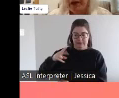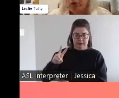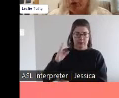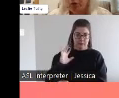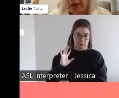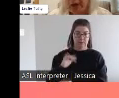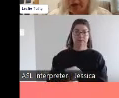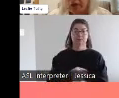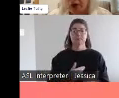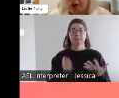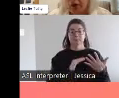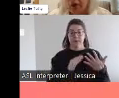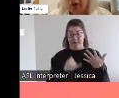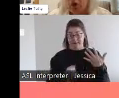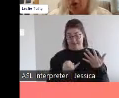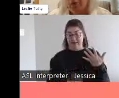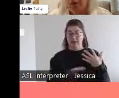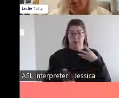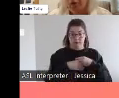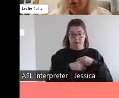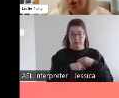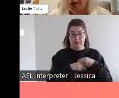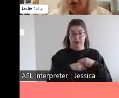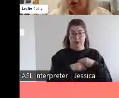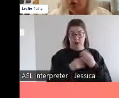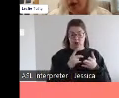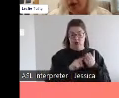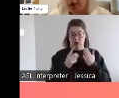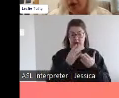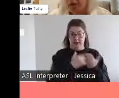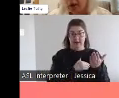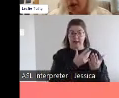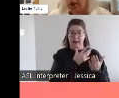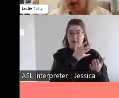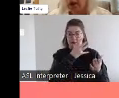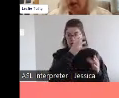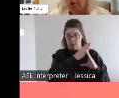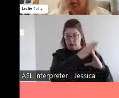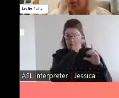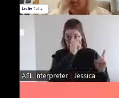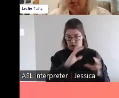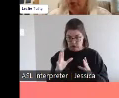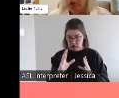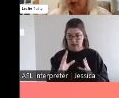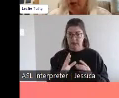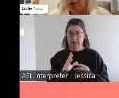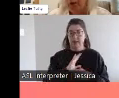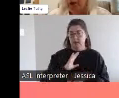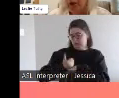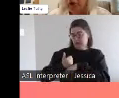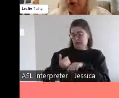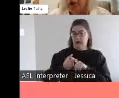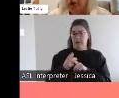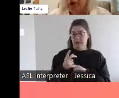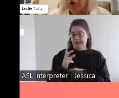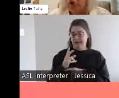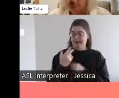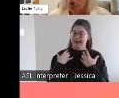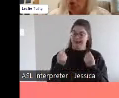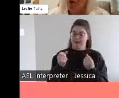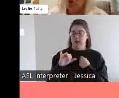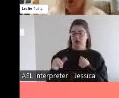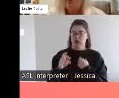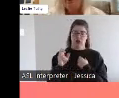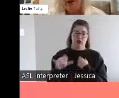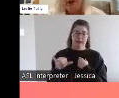femmes qui avaient vécu de la violence conjugale. Puis la dernière mesure, c'était les stratégies de protection de la